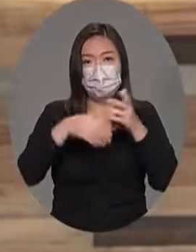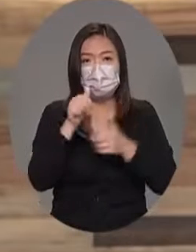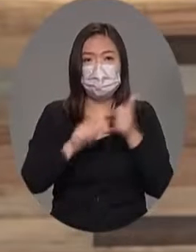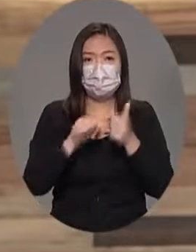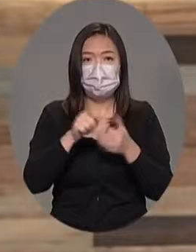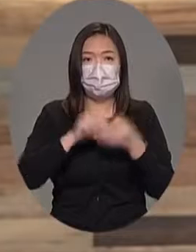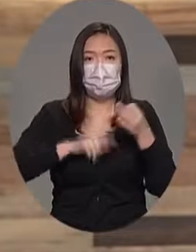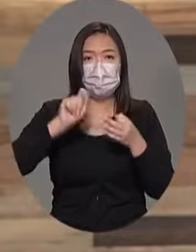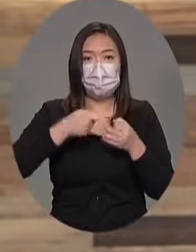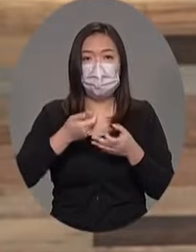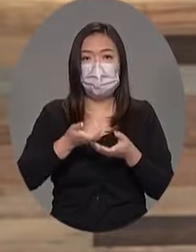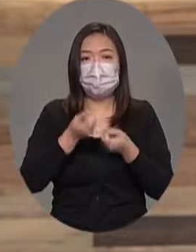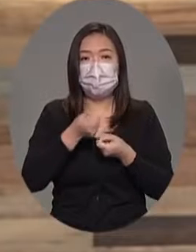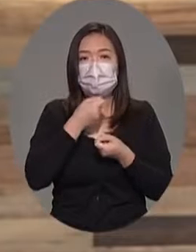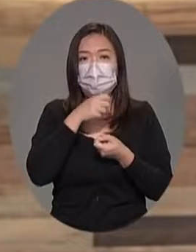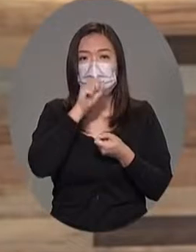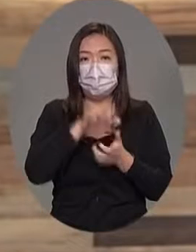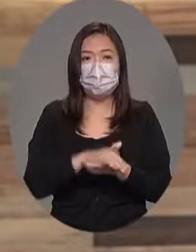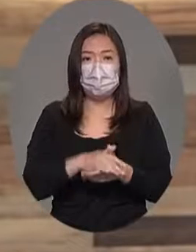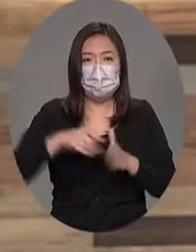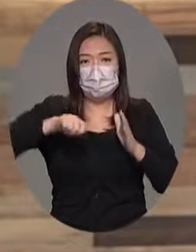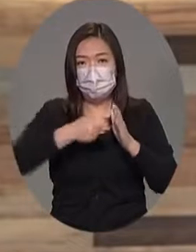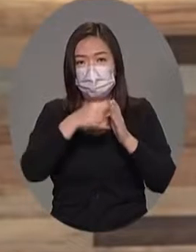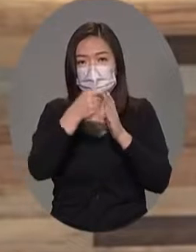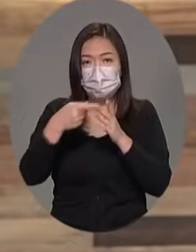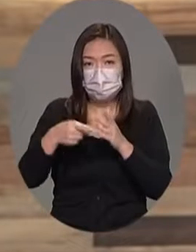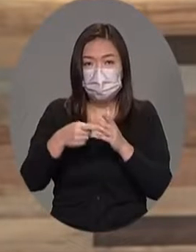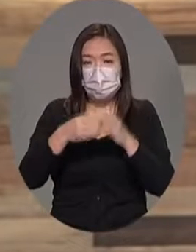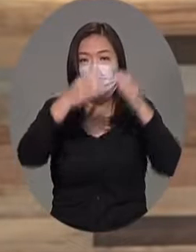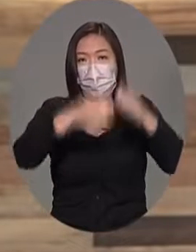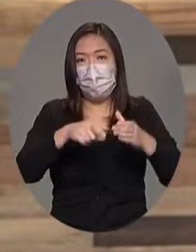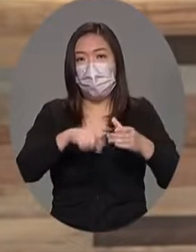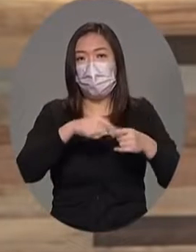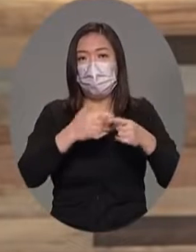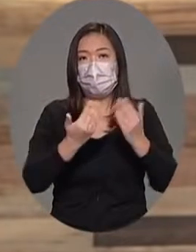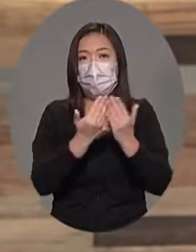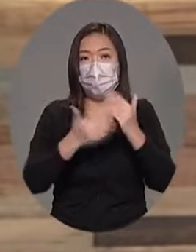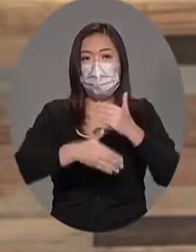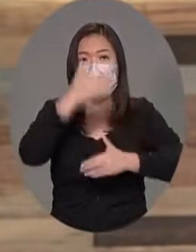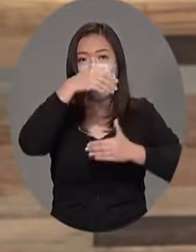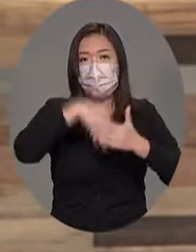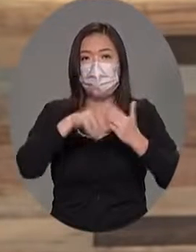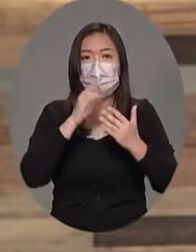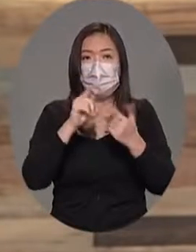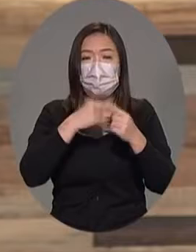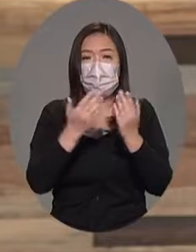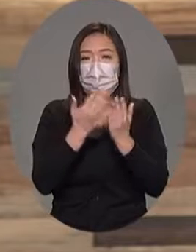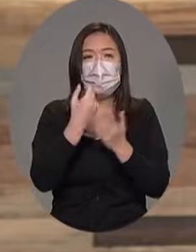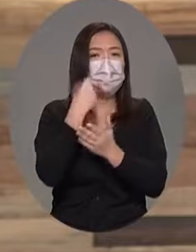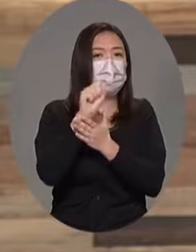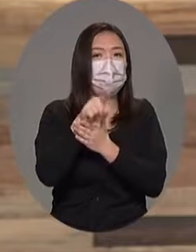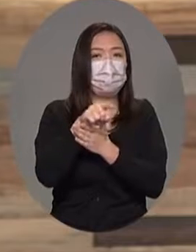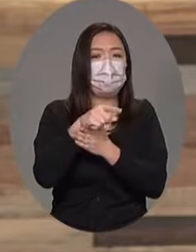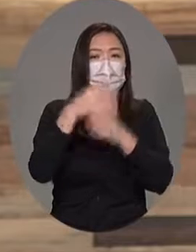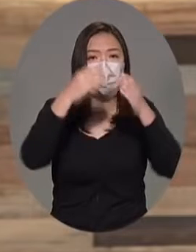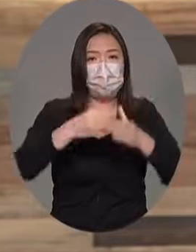政會議成員湯家驊接受傳媒訪問時說，雕塑擺在大學物業，如果大學不同意，物主無